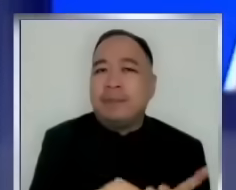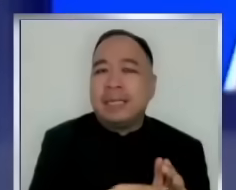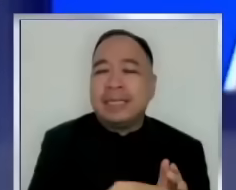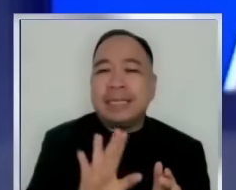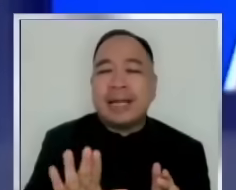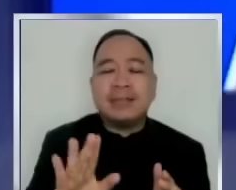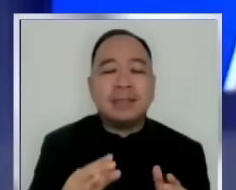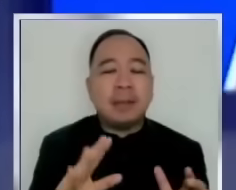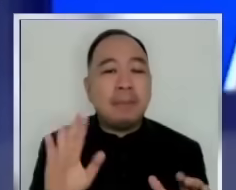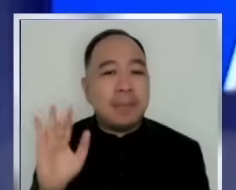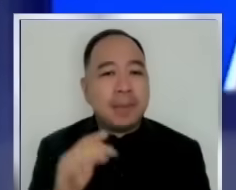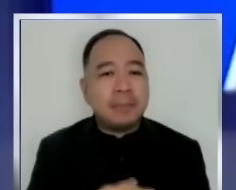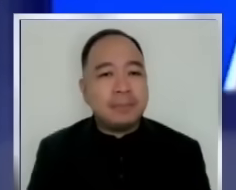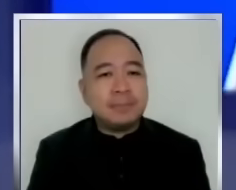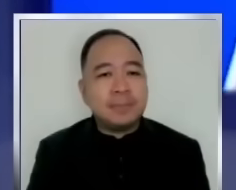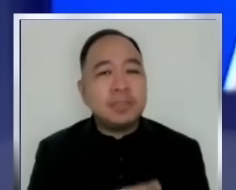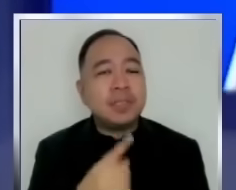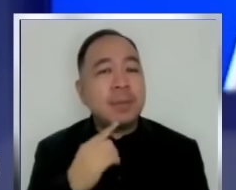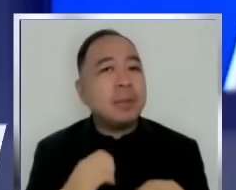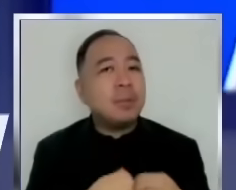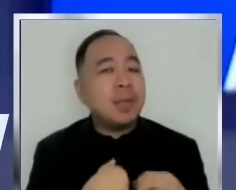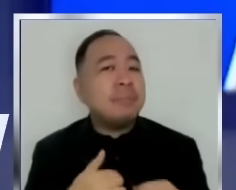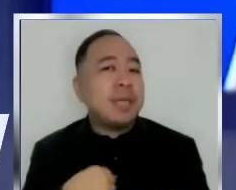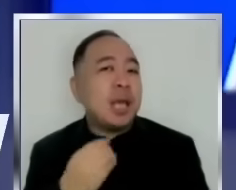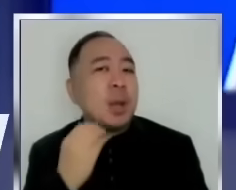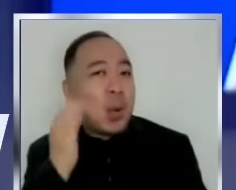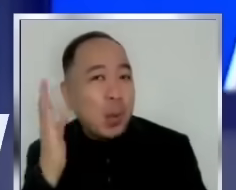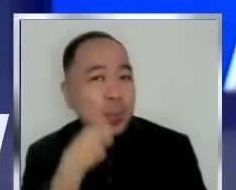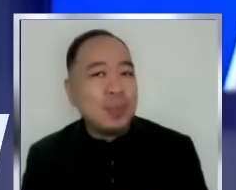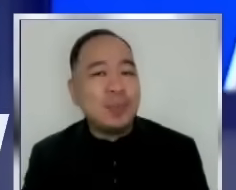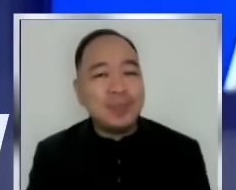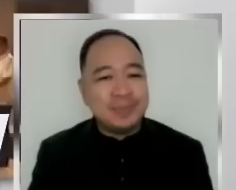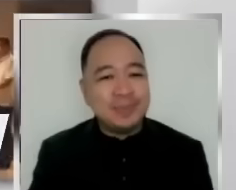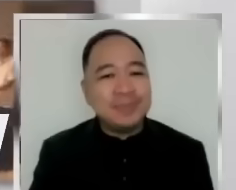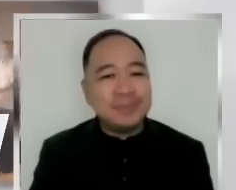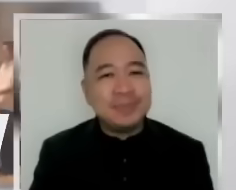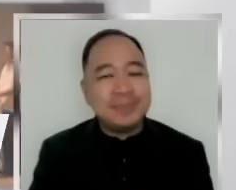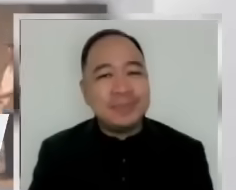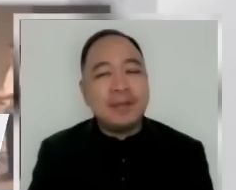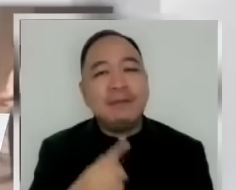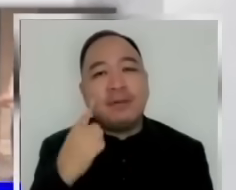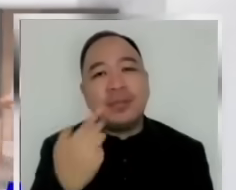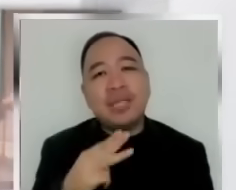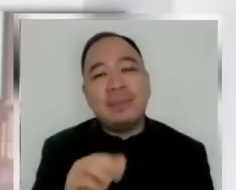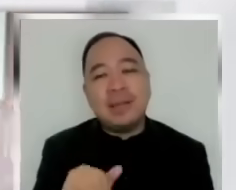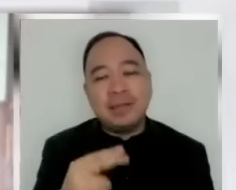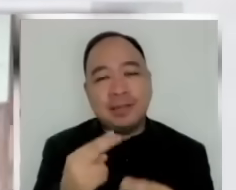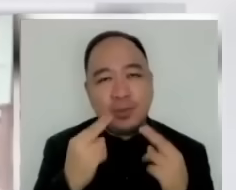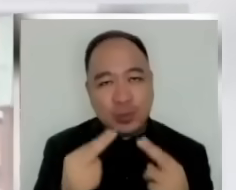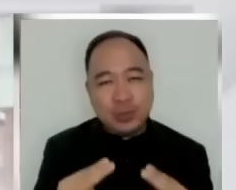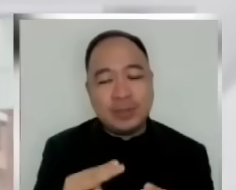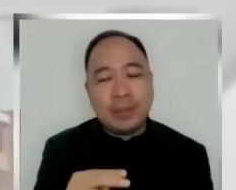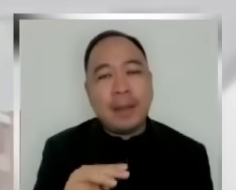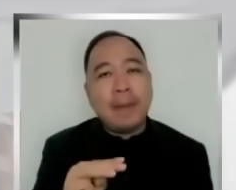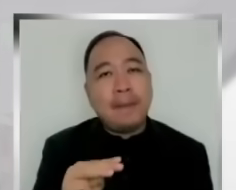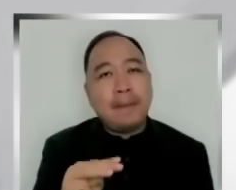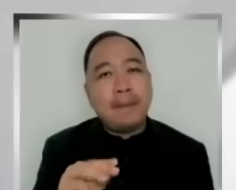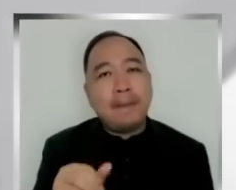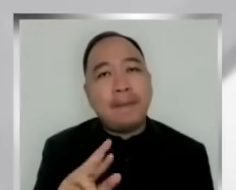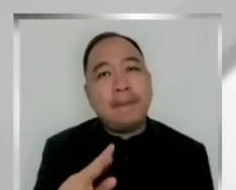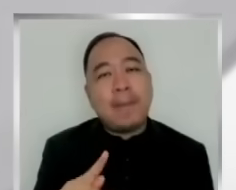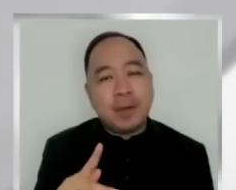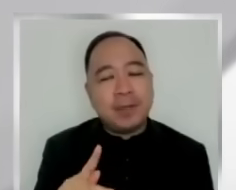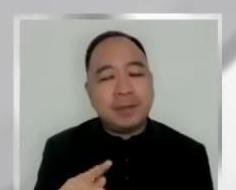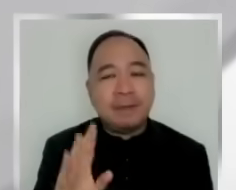Mga kapuso, uuwi na po ako. Para sa GMA Integrated News, Mark Salazar, nakatutok